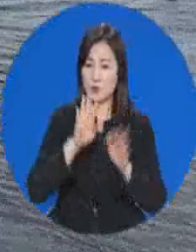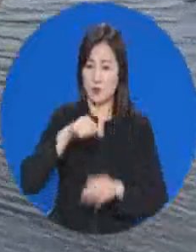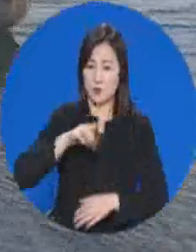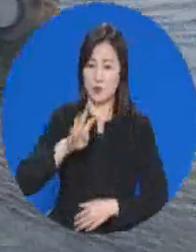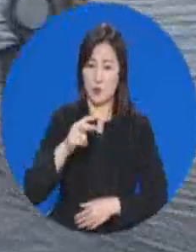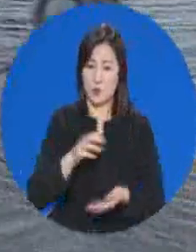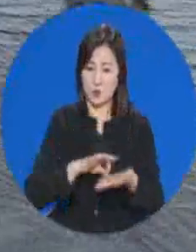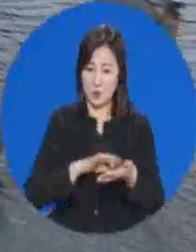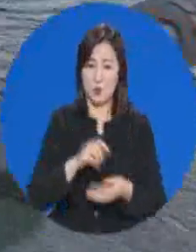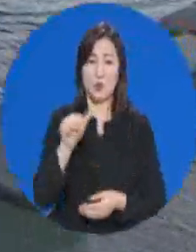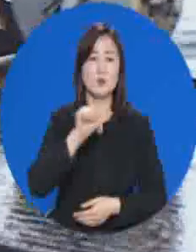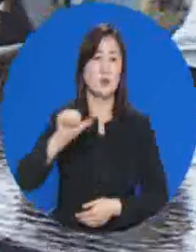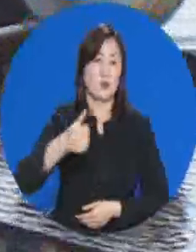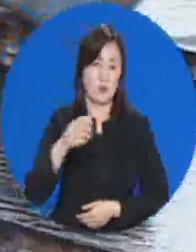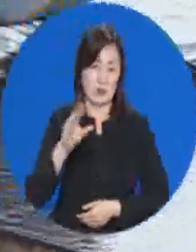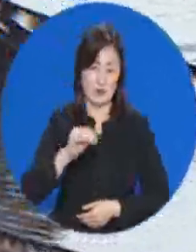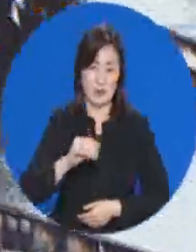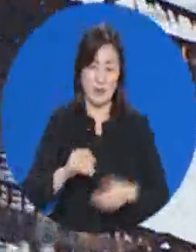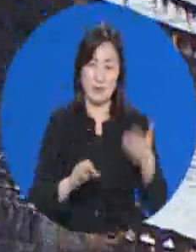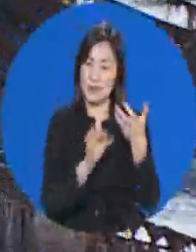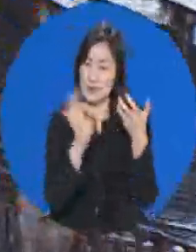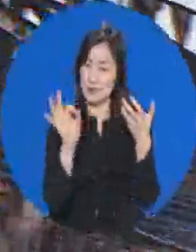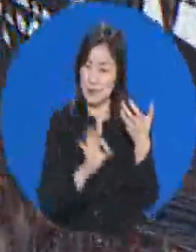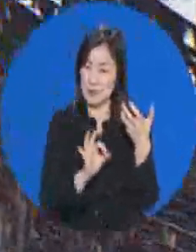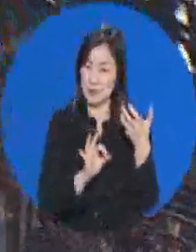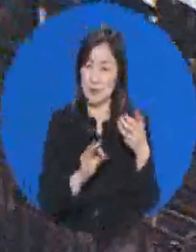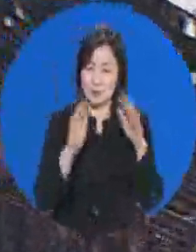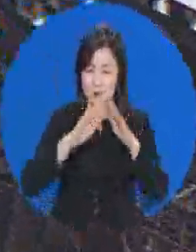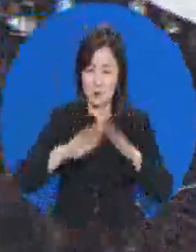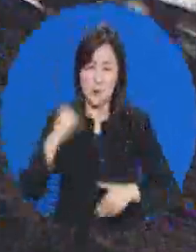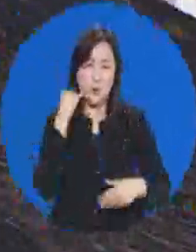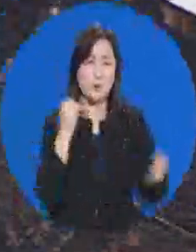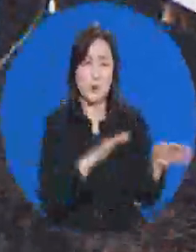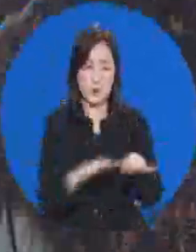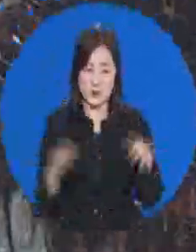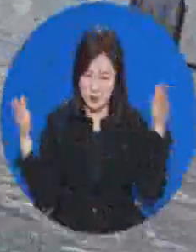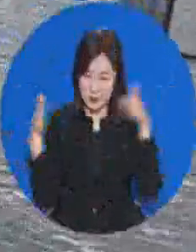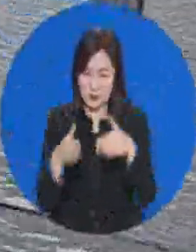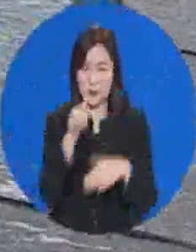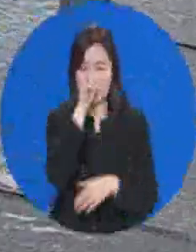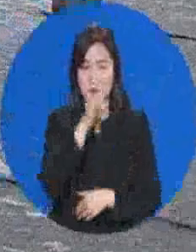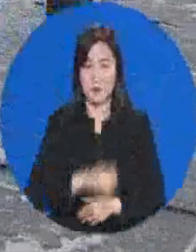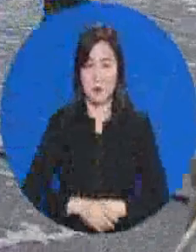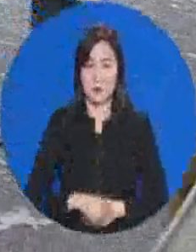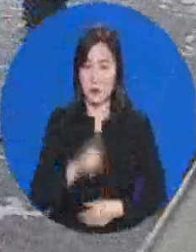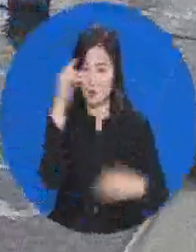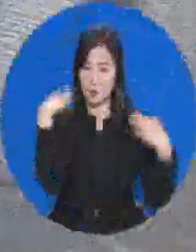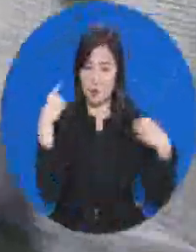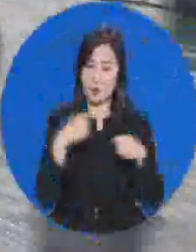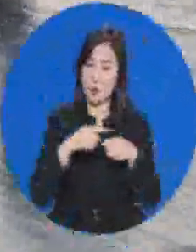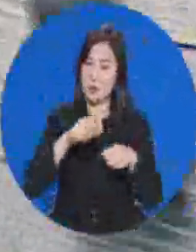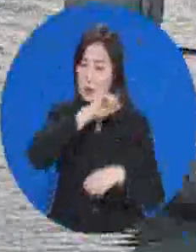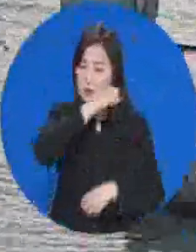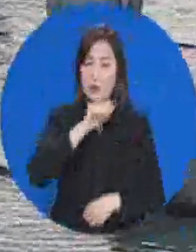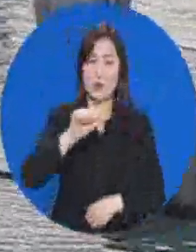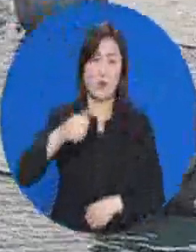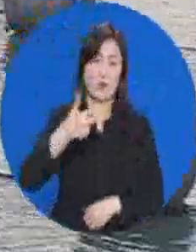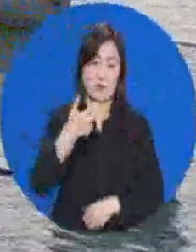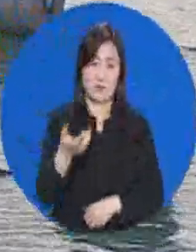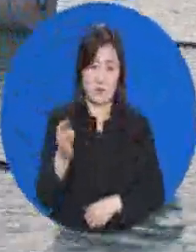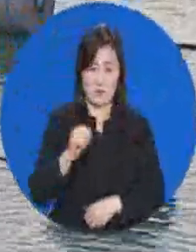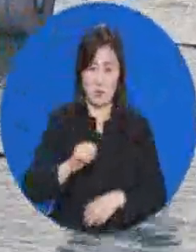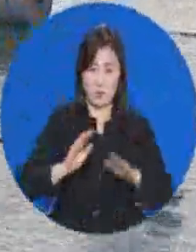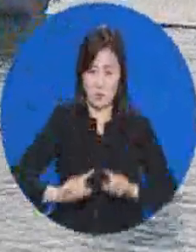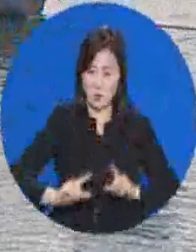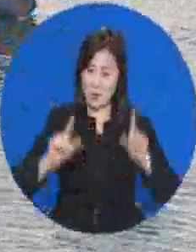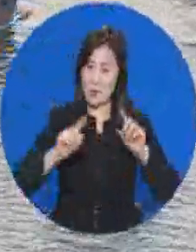개, 이 가운데 80%가 전남 해안에 몰려 있습니다. 정부의 내년 예산은 570억 원, 올해